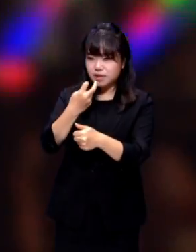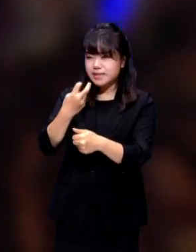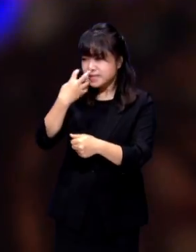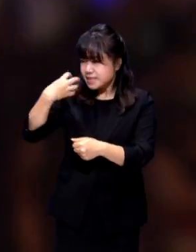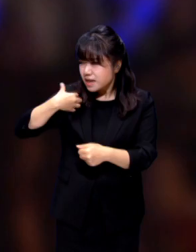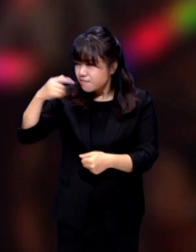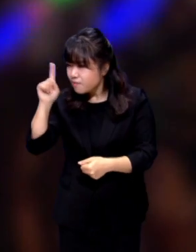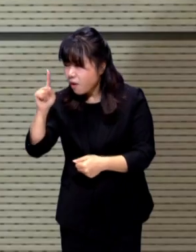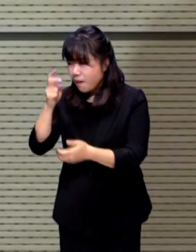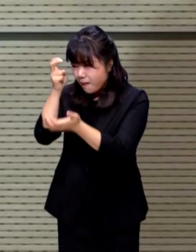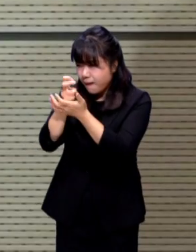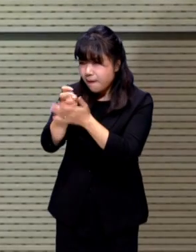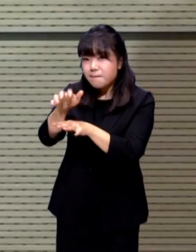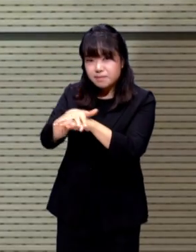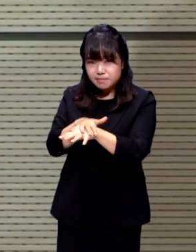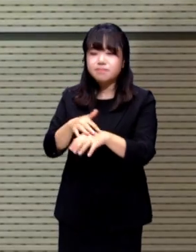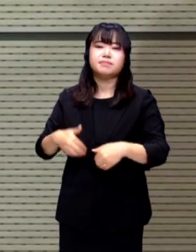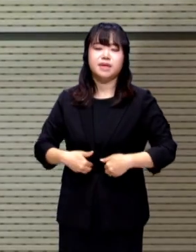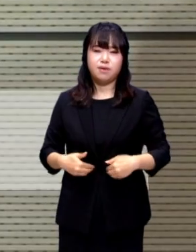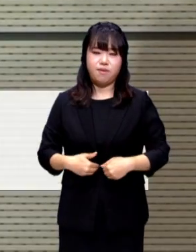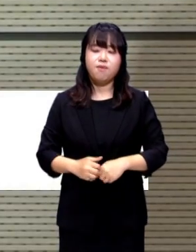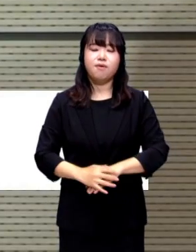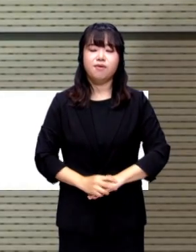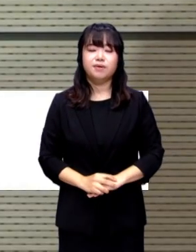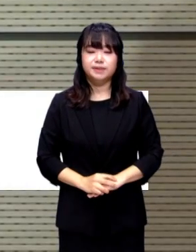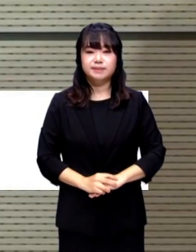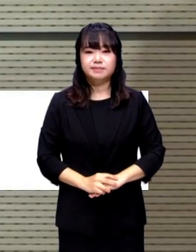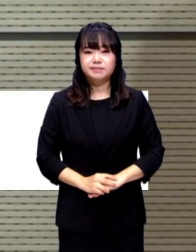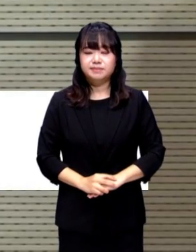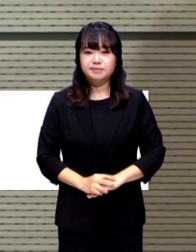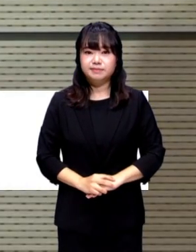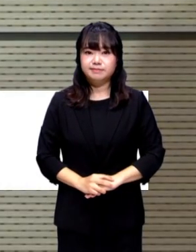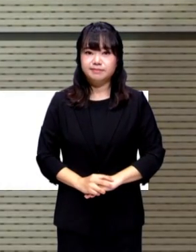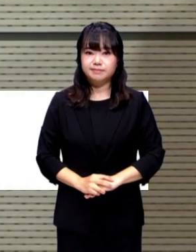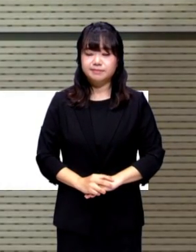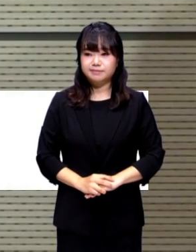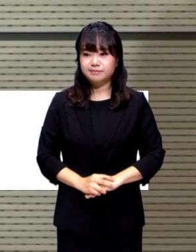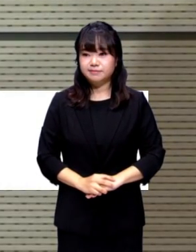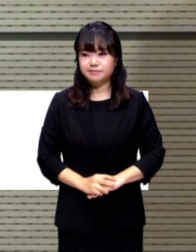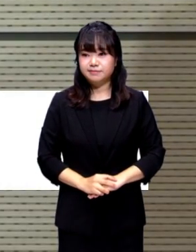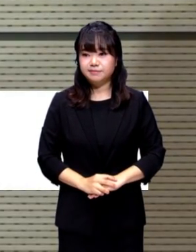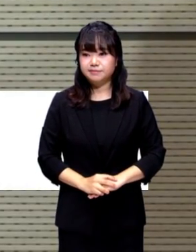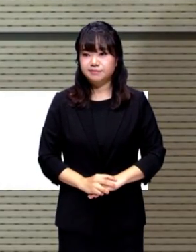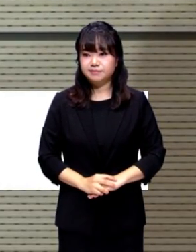때문입니다. 공연법이나 그리고 재난 및 안전기본법 관련해서